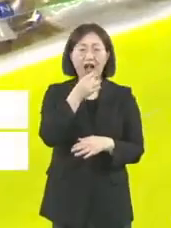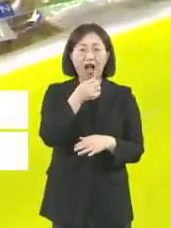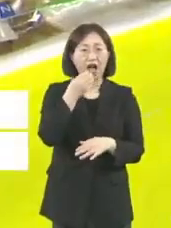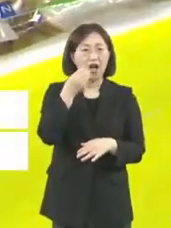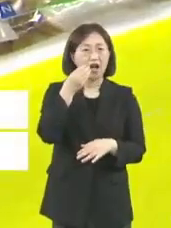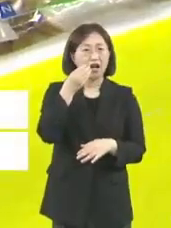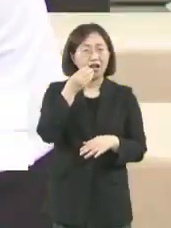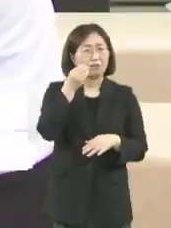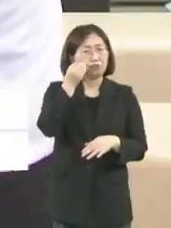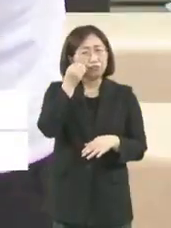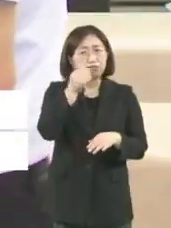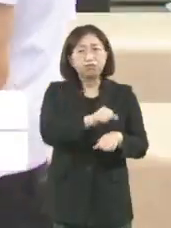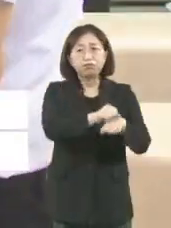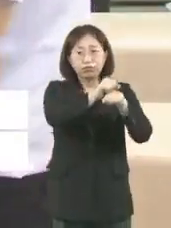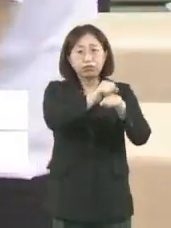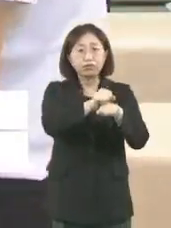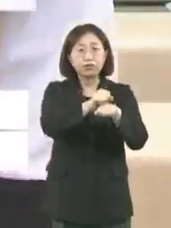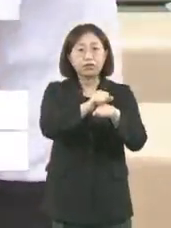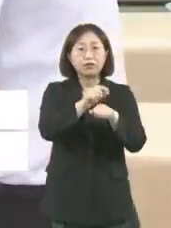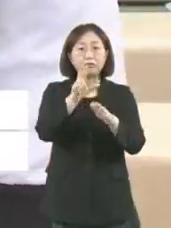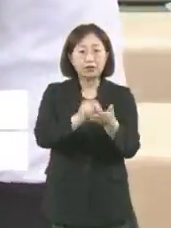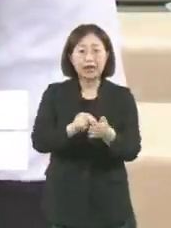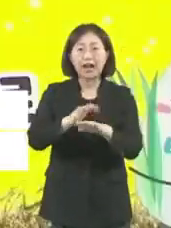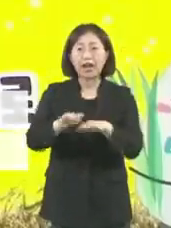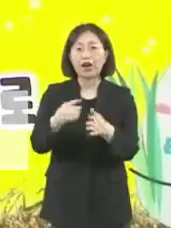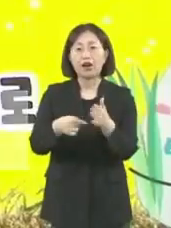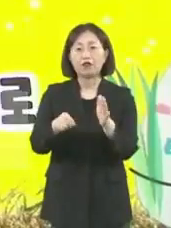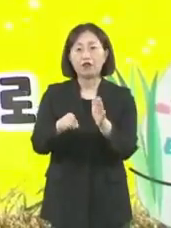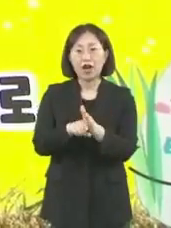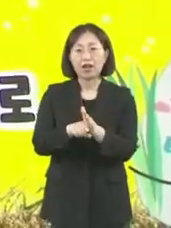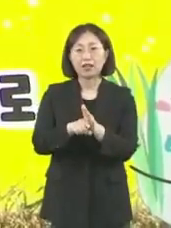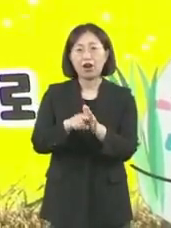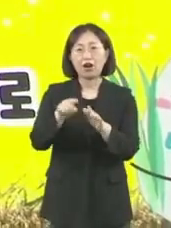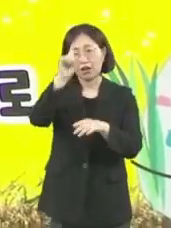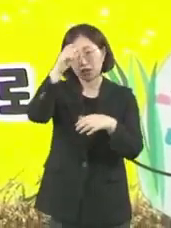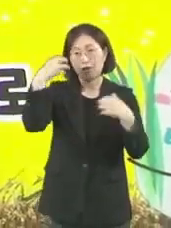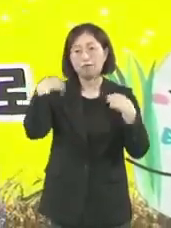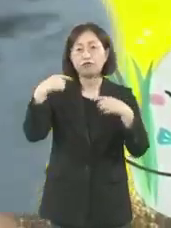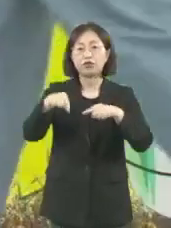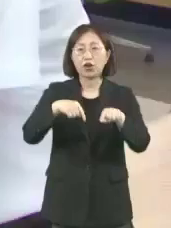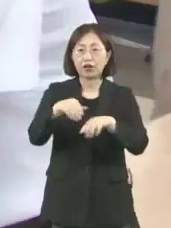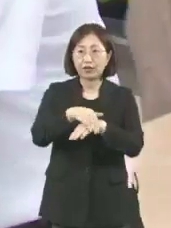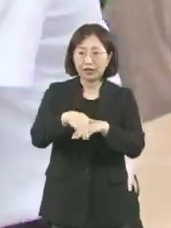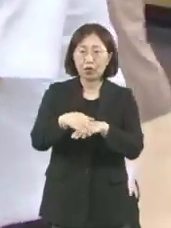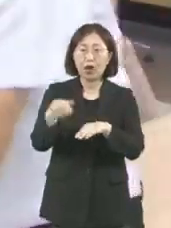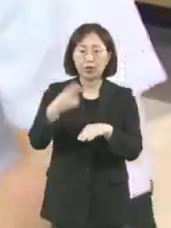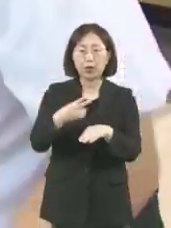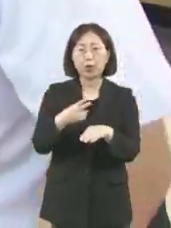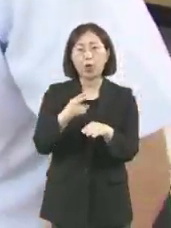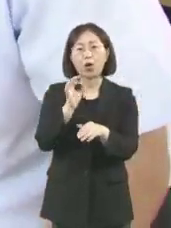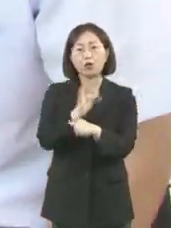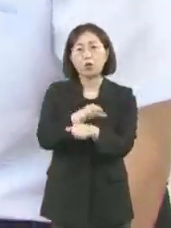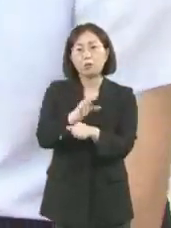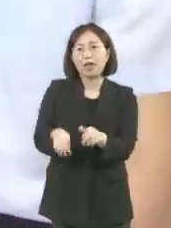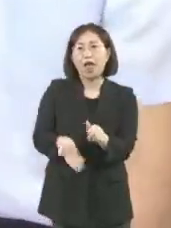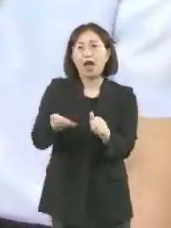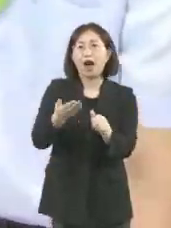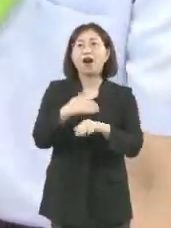정부 대책과 함께 소비 패턴에 맞춘 쌀 소비 운동 등 실효성 있는 해법이 필요합니다. TJB 강진원입니다.